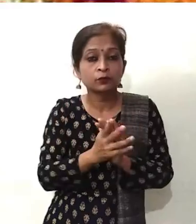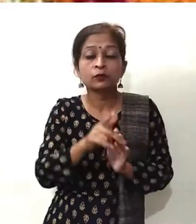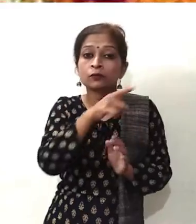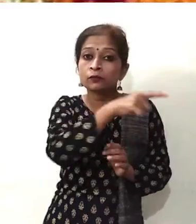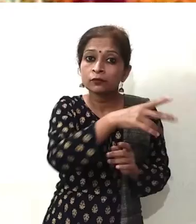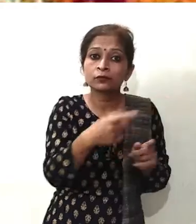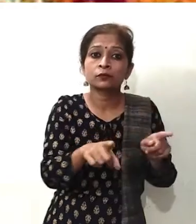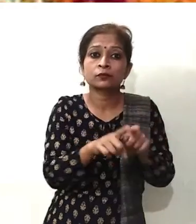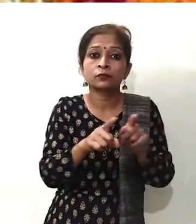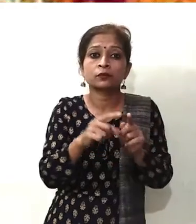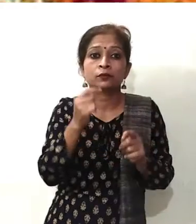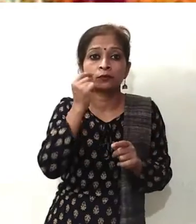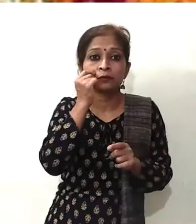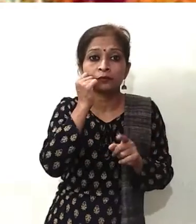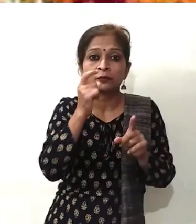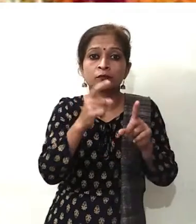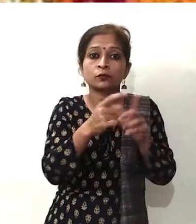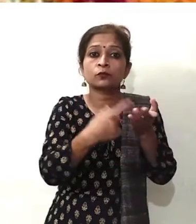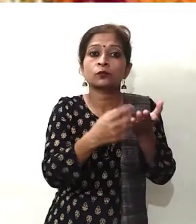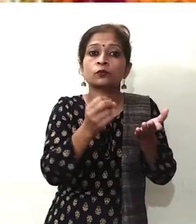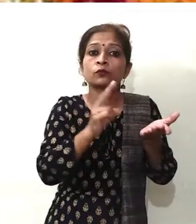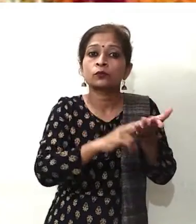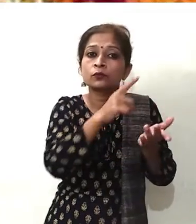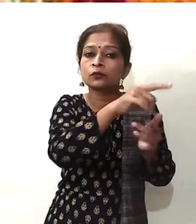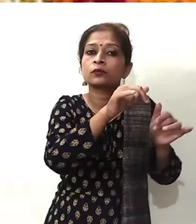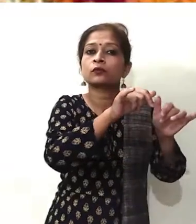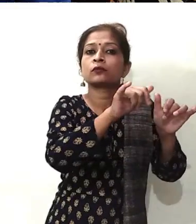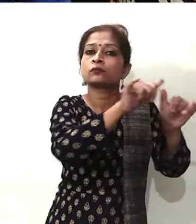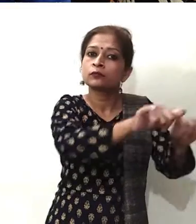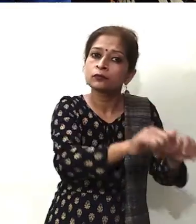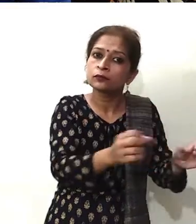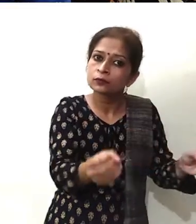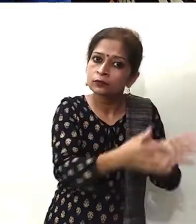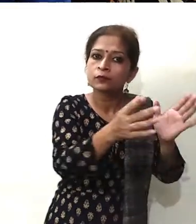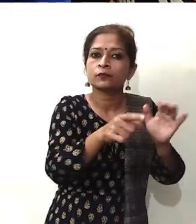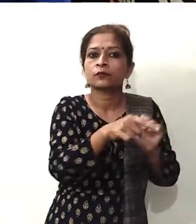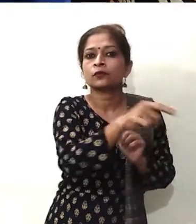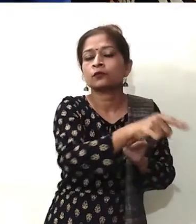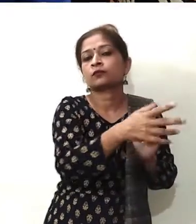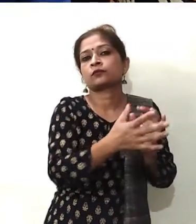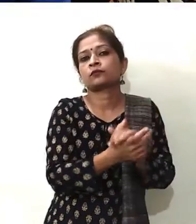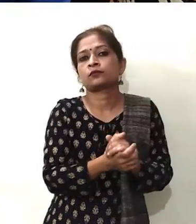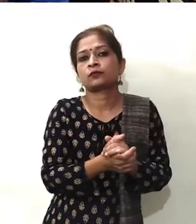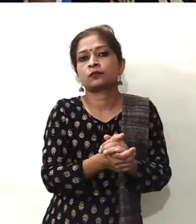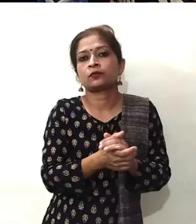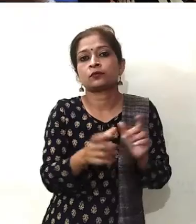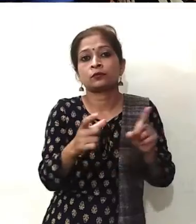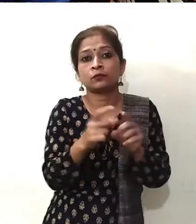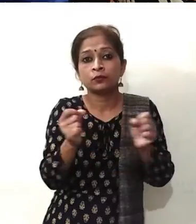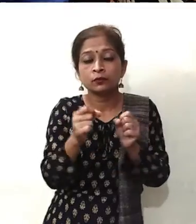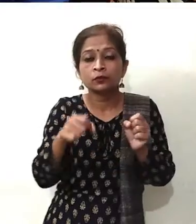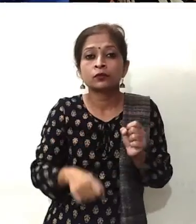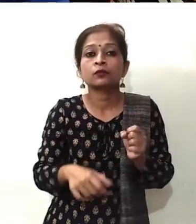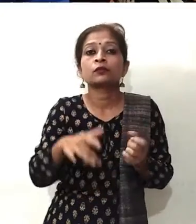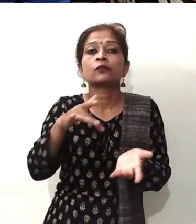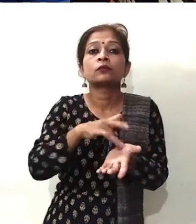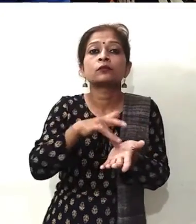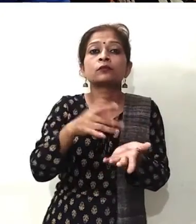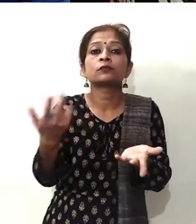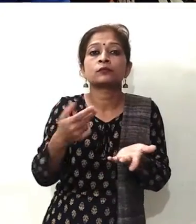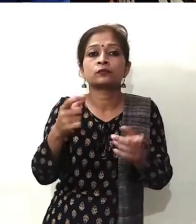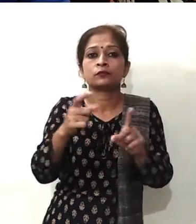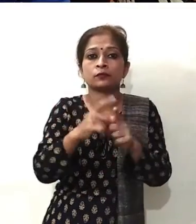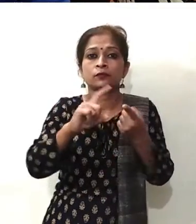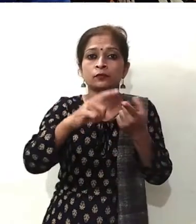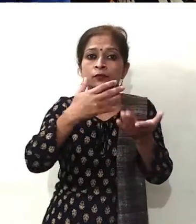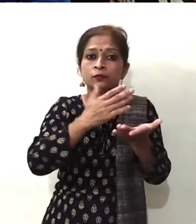लगे। तो टपकेश्वर मंदिर है जहाँ के आचार्य द्रोण ने अपना डेरा डाला, देहराद्रोण नाम कहलाया, कालखंड में देहरादून हो